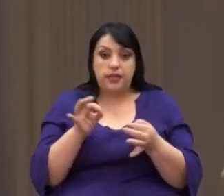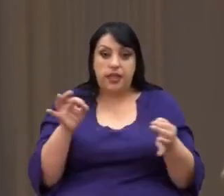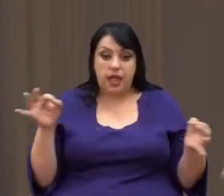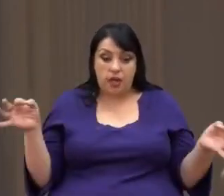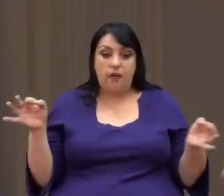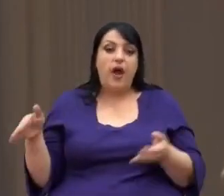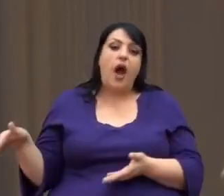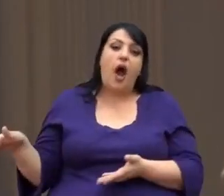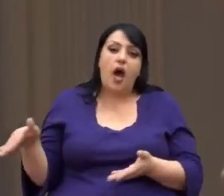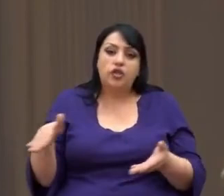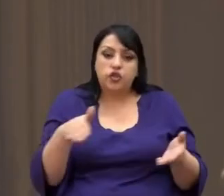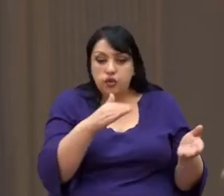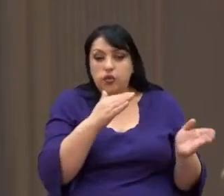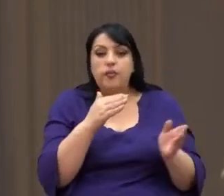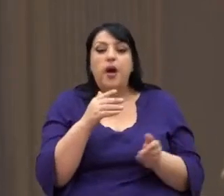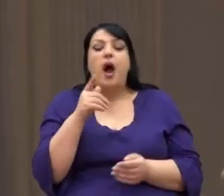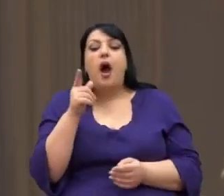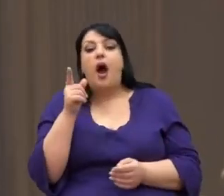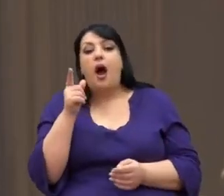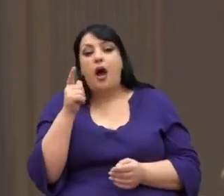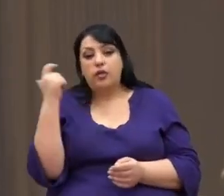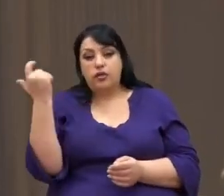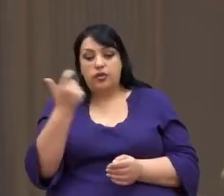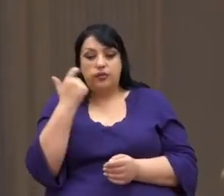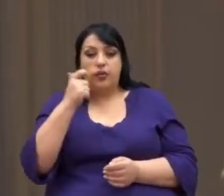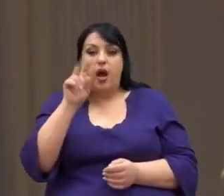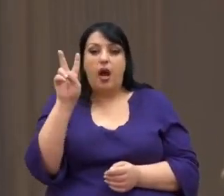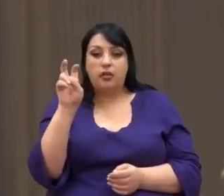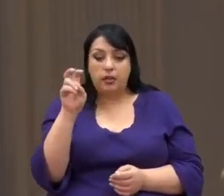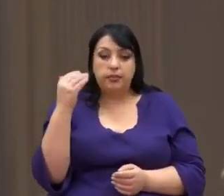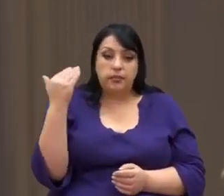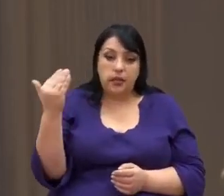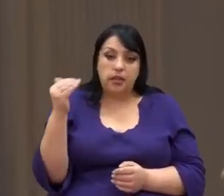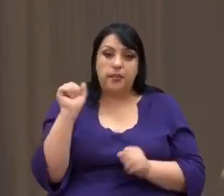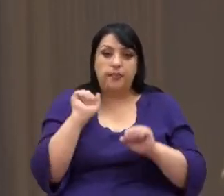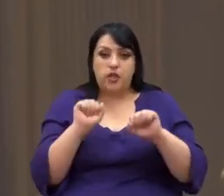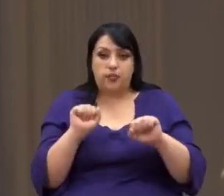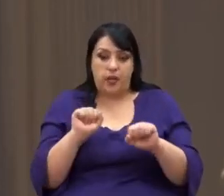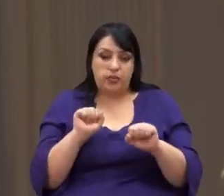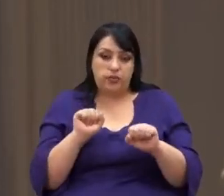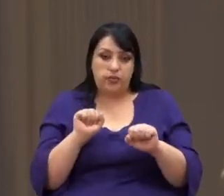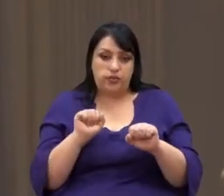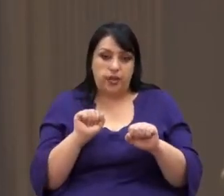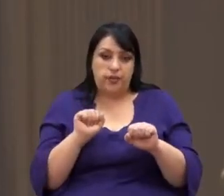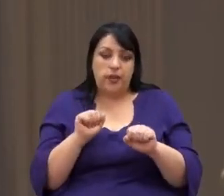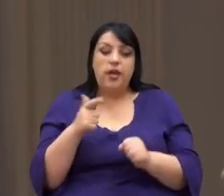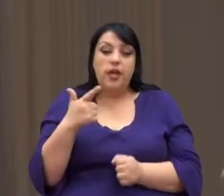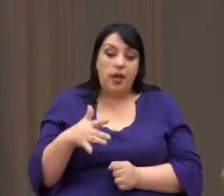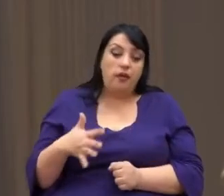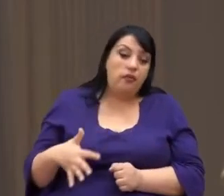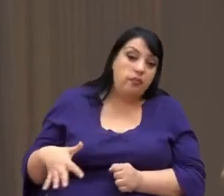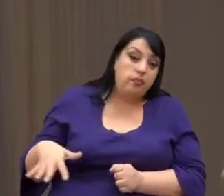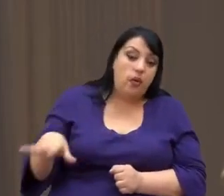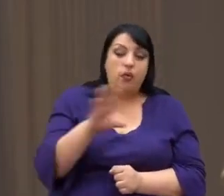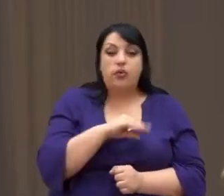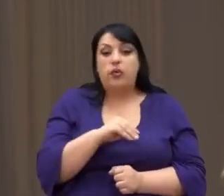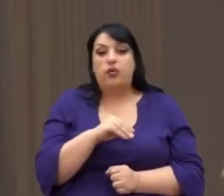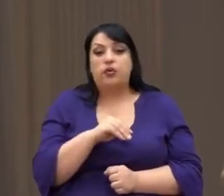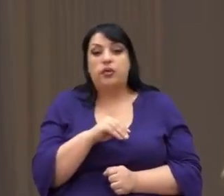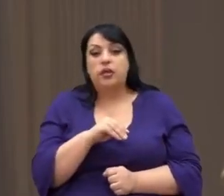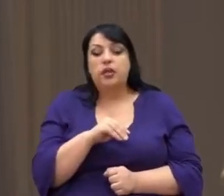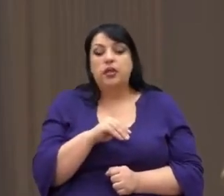անցնում է Արցախի ժողովրդի ինքնորոշման իրավունքի պաշտպանությունը եւ բոլոր քաղաքական